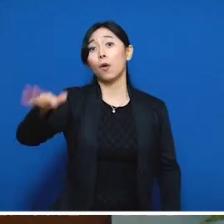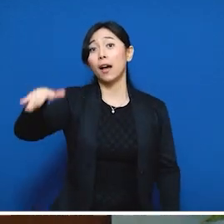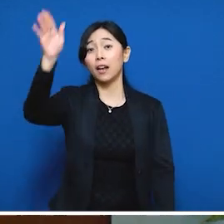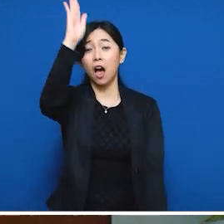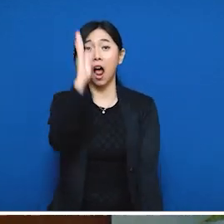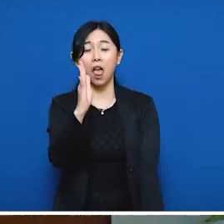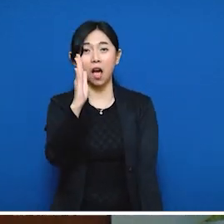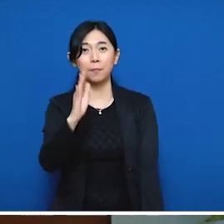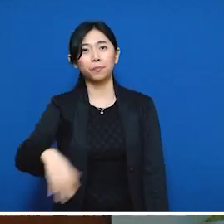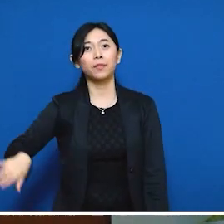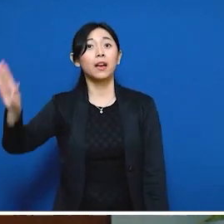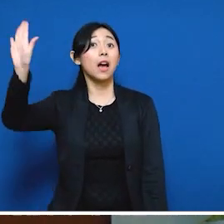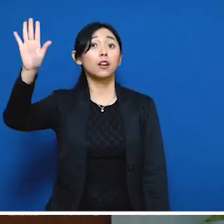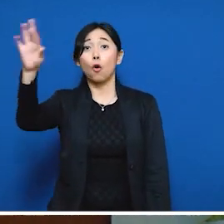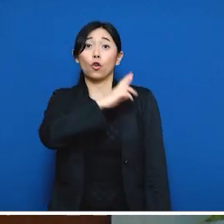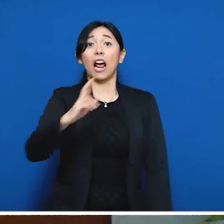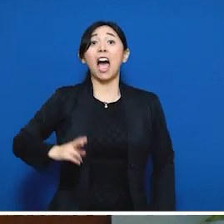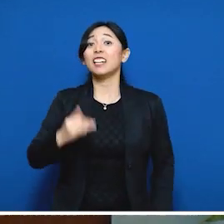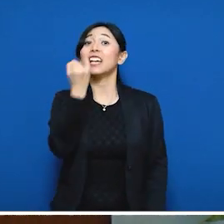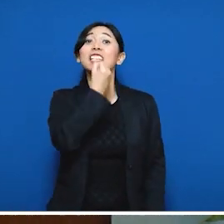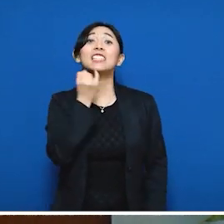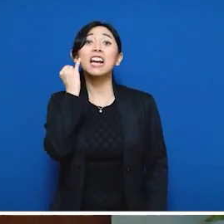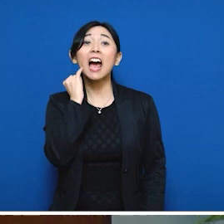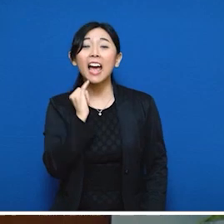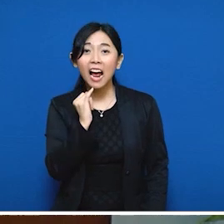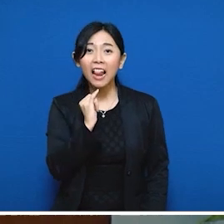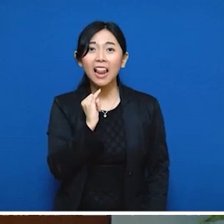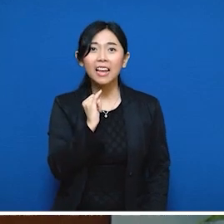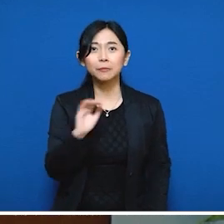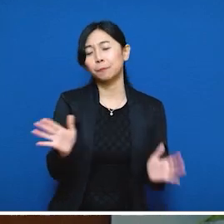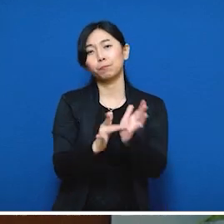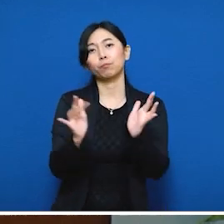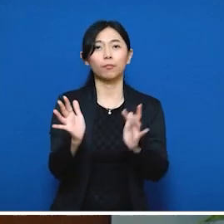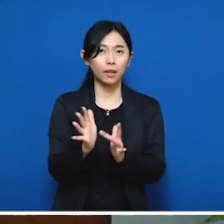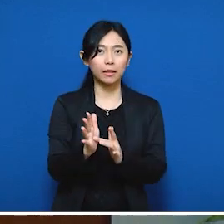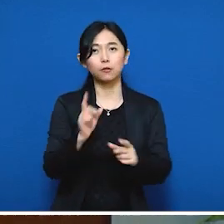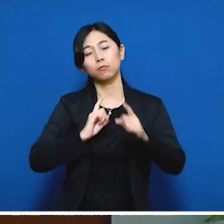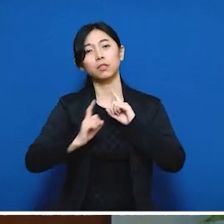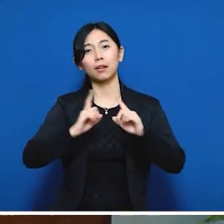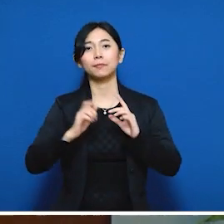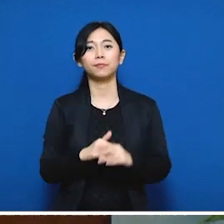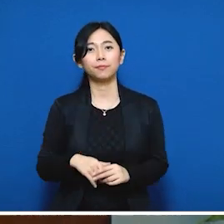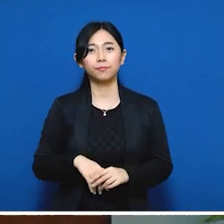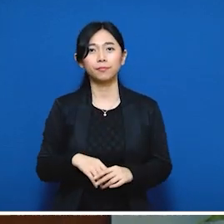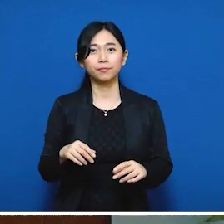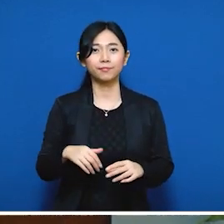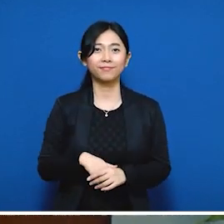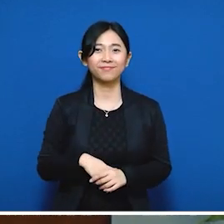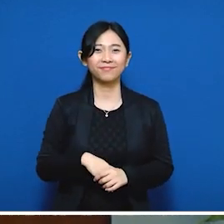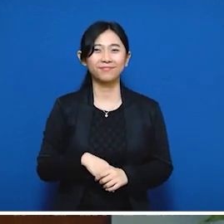Allah, engkau raja orang Israel." Yesus menjawab,